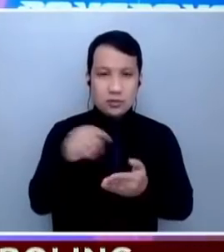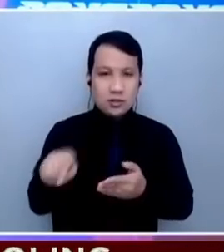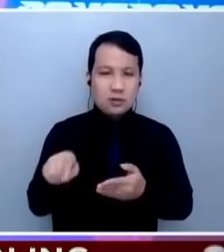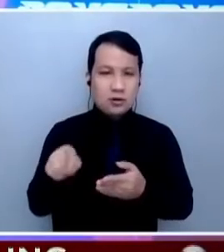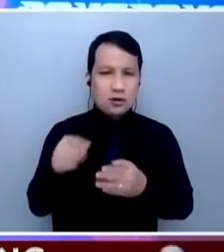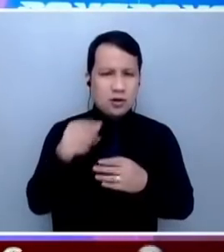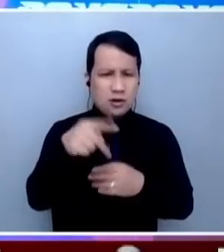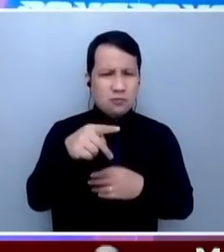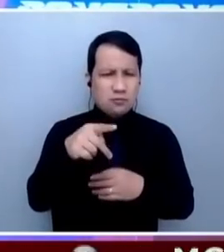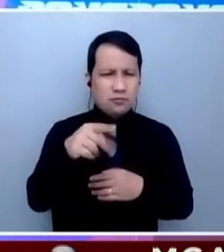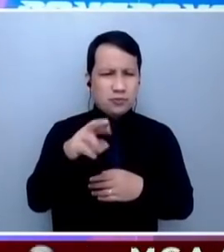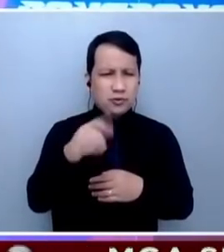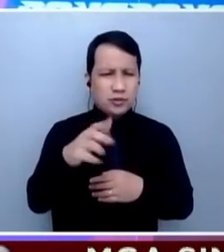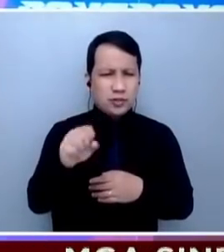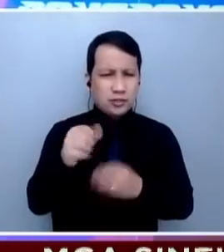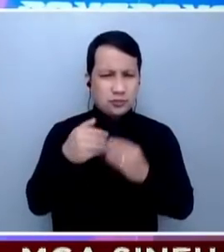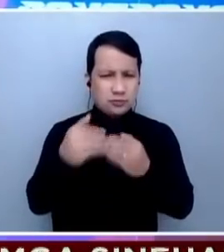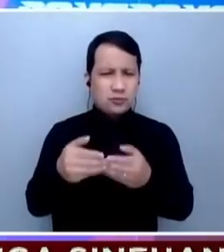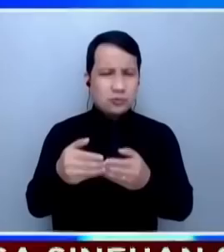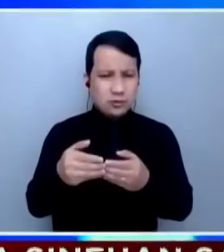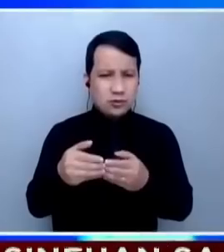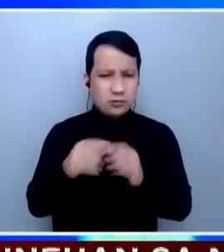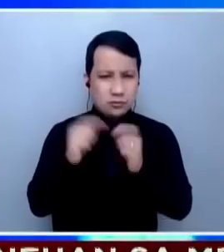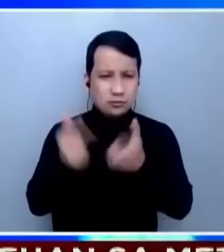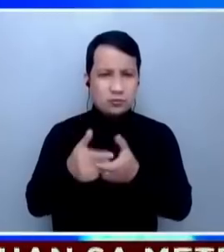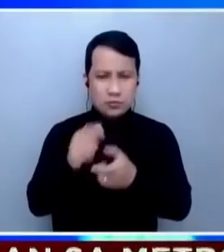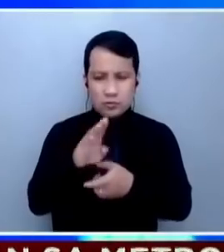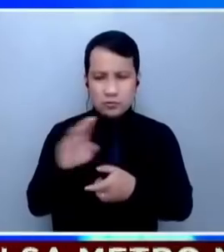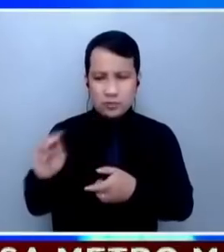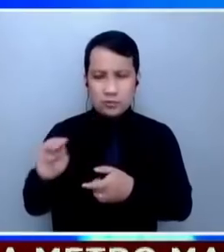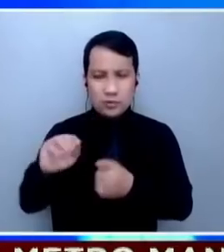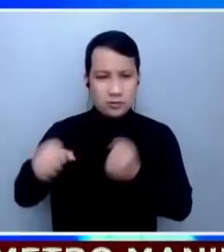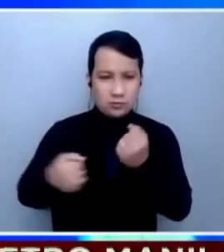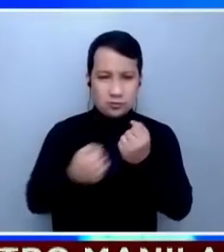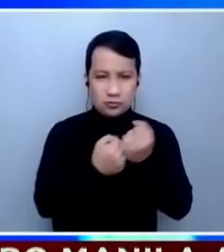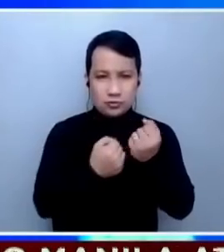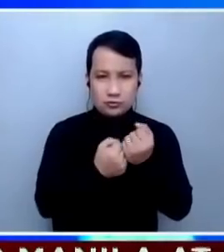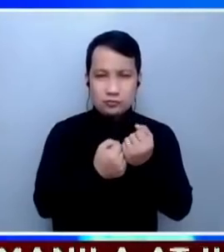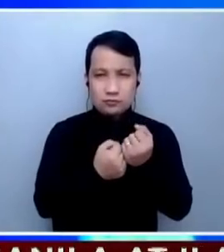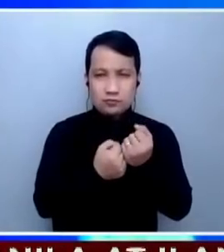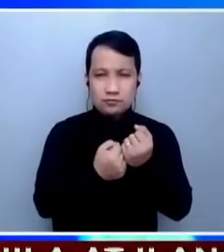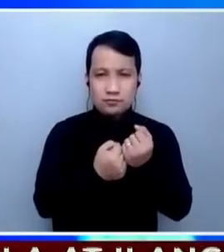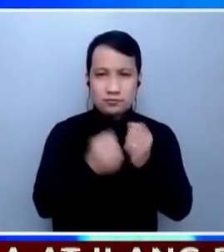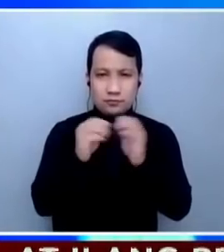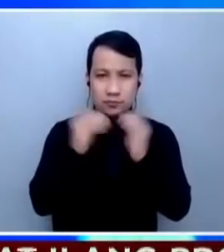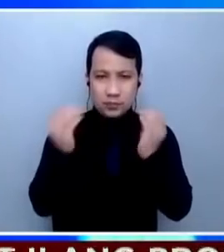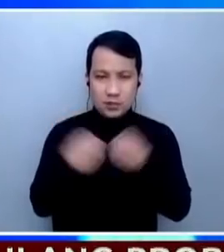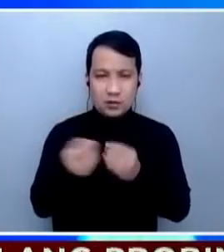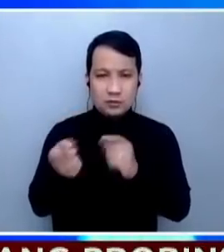Progressive Alliance for BBM at naghatid ng manifesto ng mga organisasyon mula